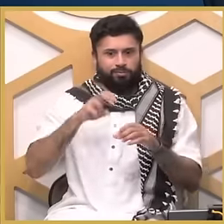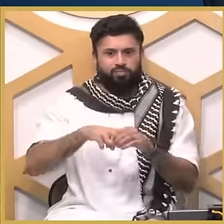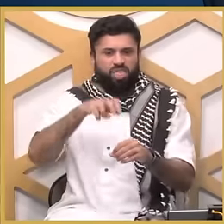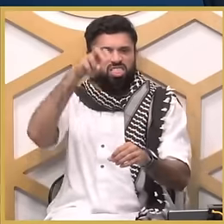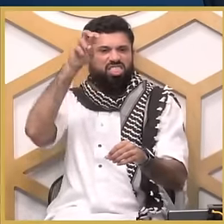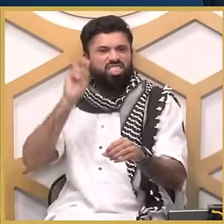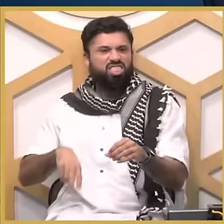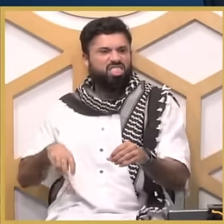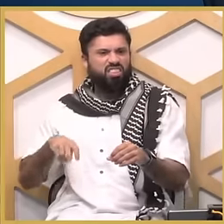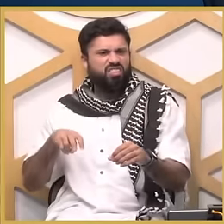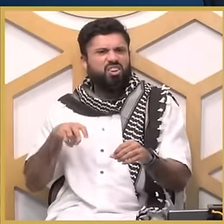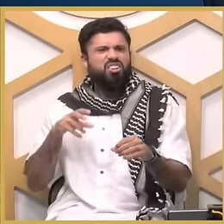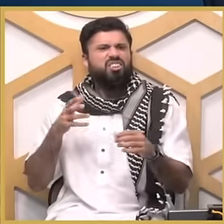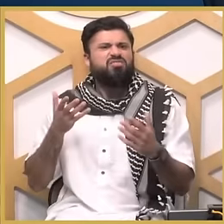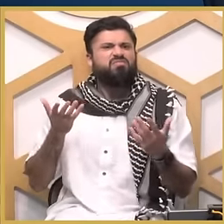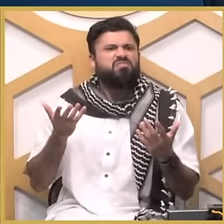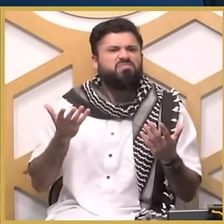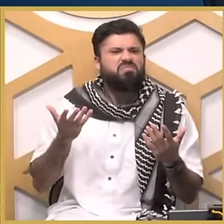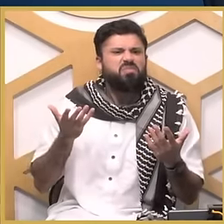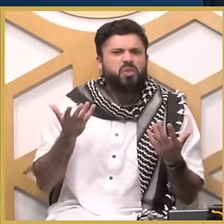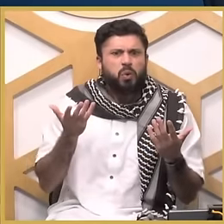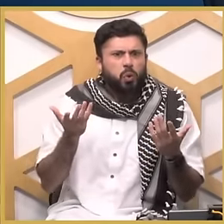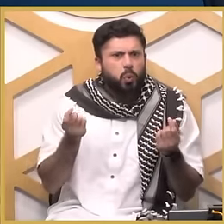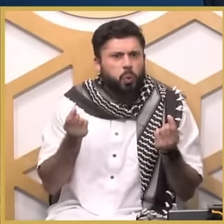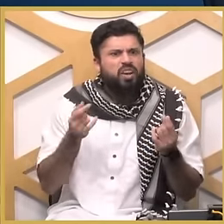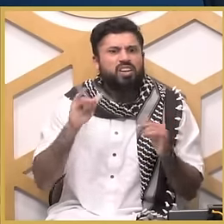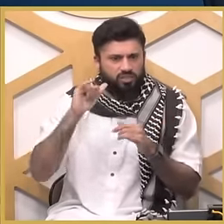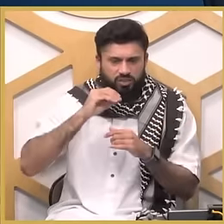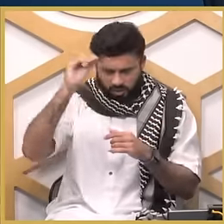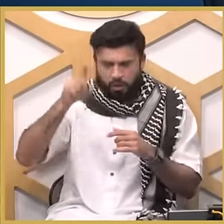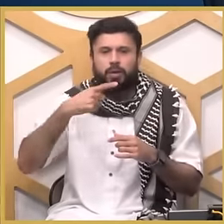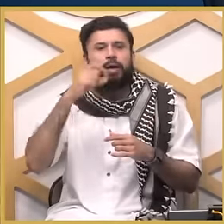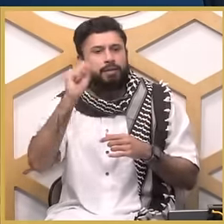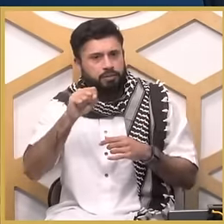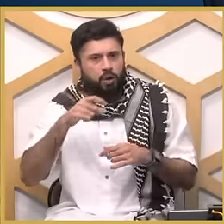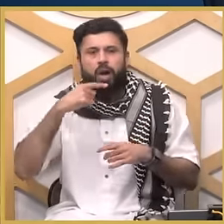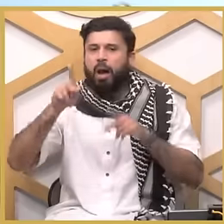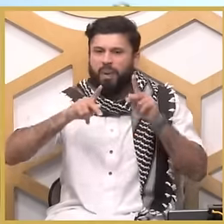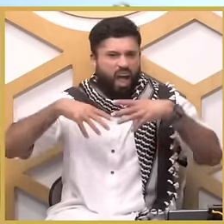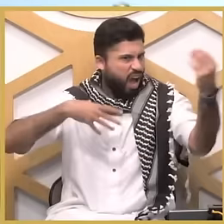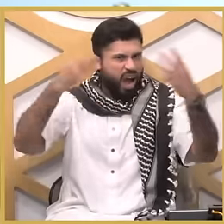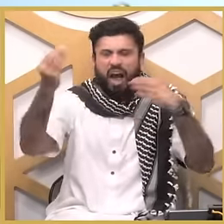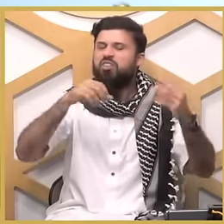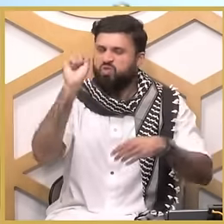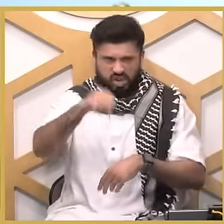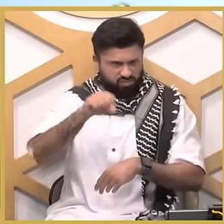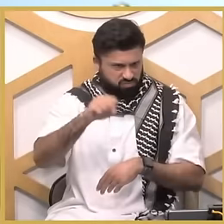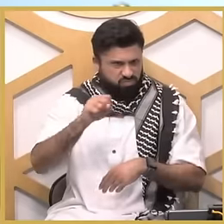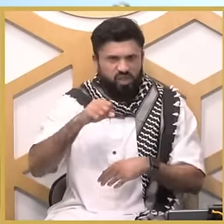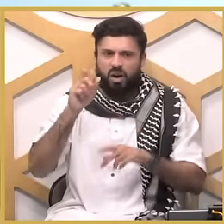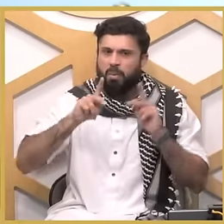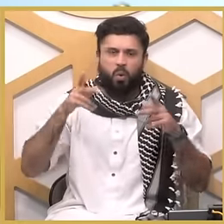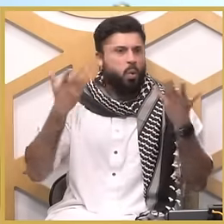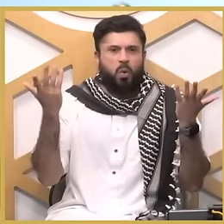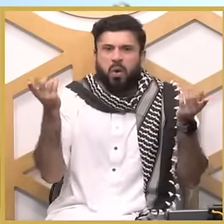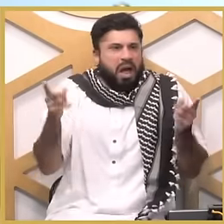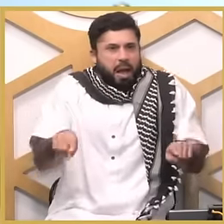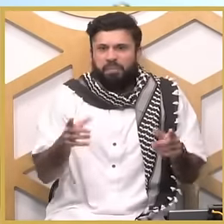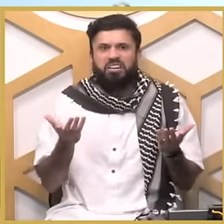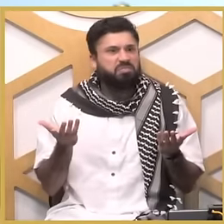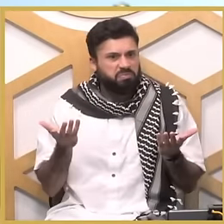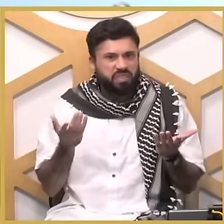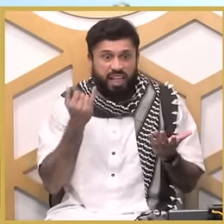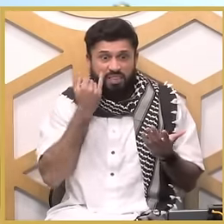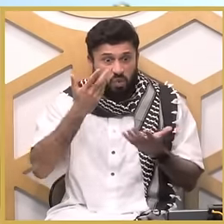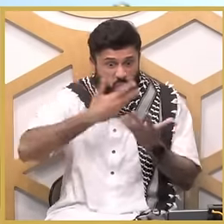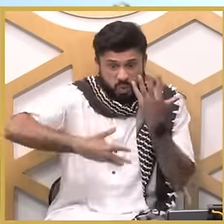actually the point. الَّذِي يُخَالِطُ النَّاسَ وَيَصْبِرُ عَلَىٰ أَذَاهُمْ خَيْرٌ مِنَ الَّذِي لَا يُخَالِطُ النَّاسَ وَلَا يَصْبِرُ عَلَىٰ أَذَاهُمْ. The one who mixes with the people and tolerates the hardship